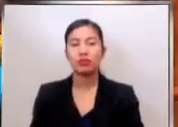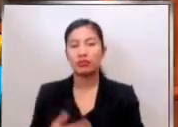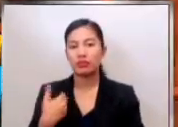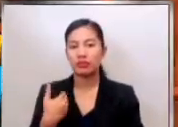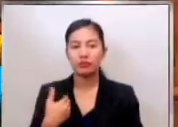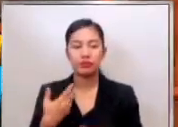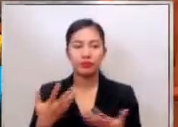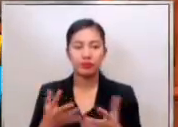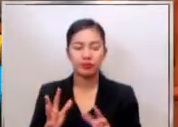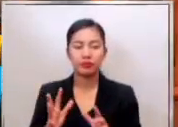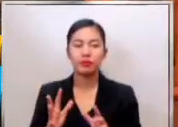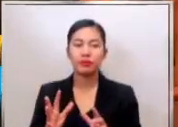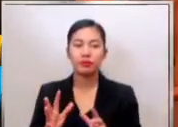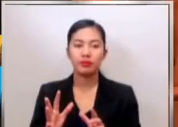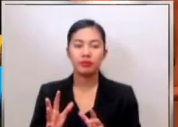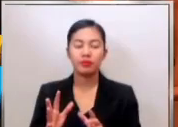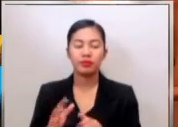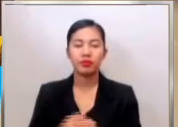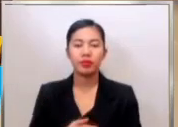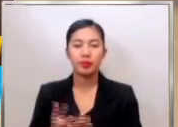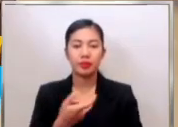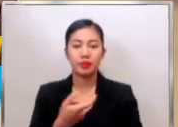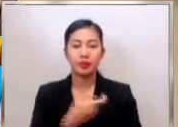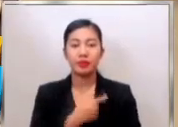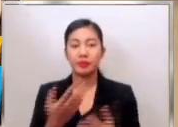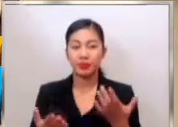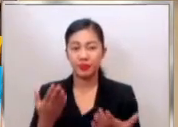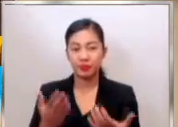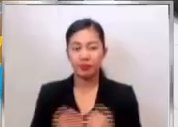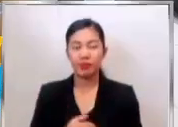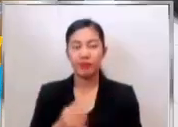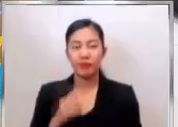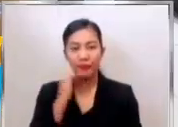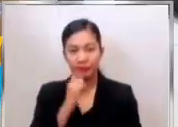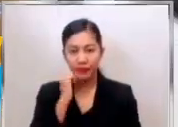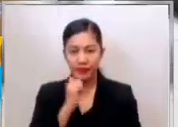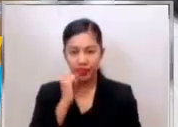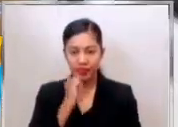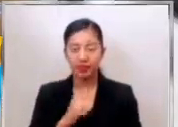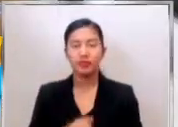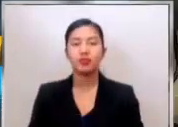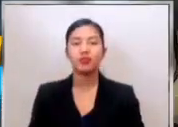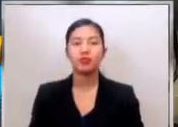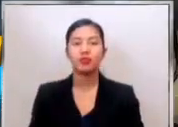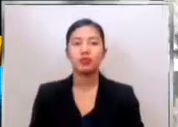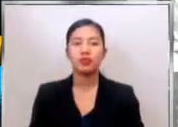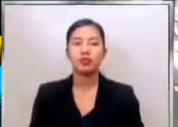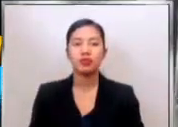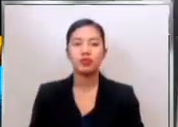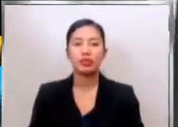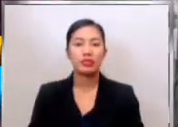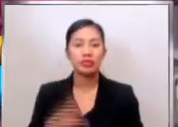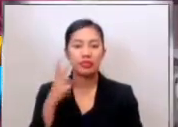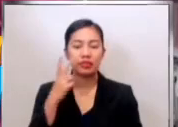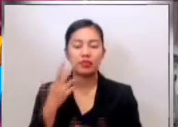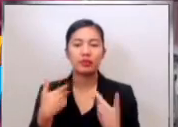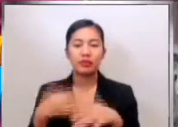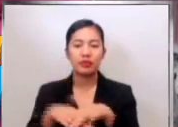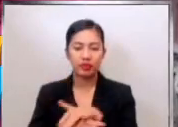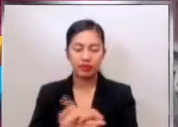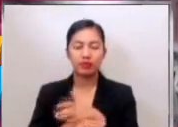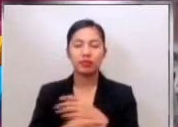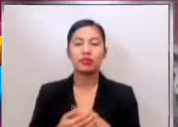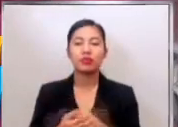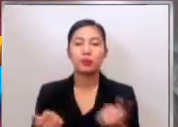nababakunahan. Kung kaya't nagpapakasakali sila araw-araw na makakita ng walk-in slot dito sa mga local government units